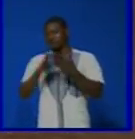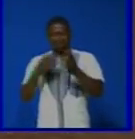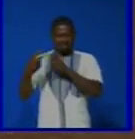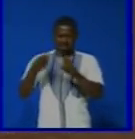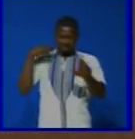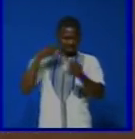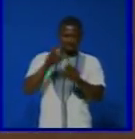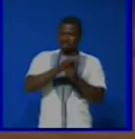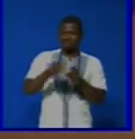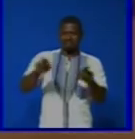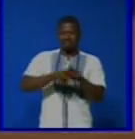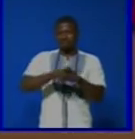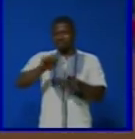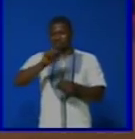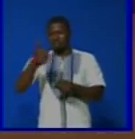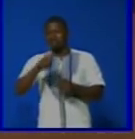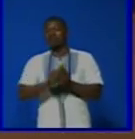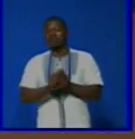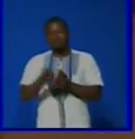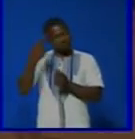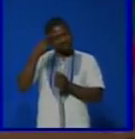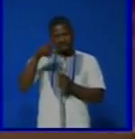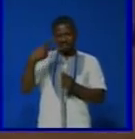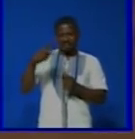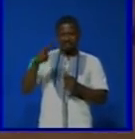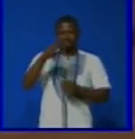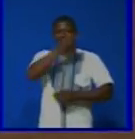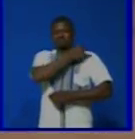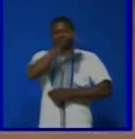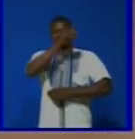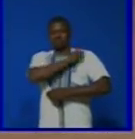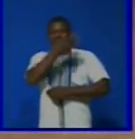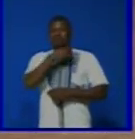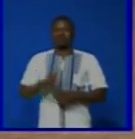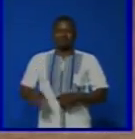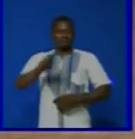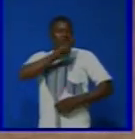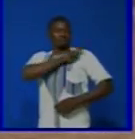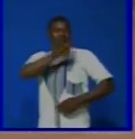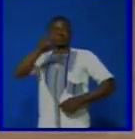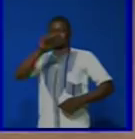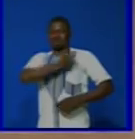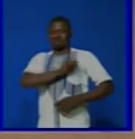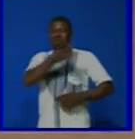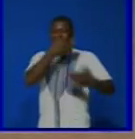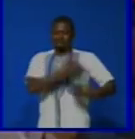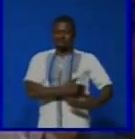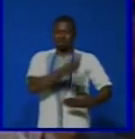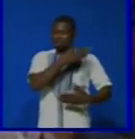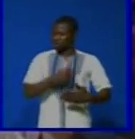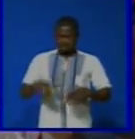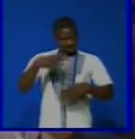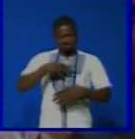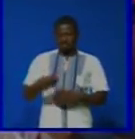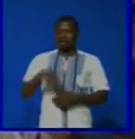comme Judikael Tani pour les Verts ou Herman Traoré du côté des Blancs, le score reste 0 but partout